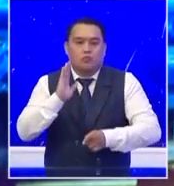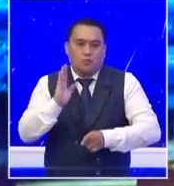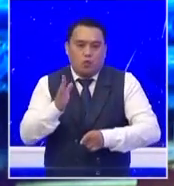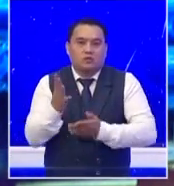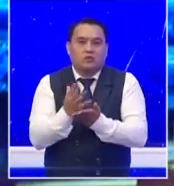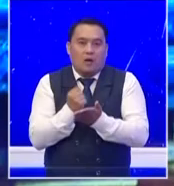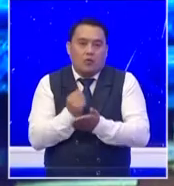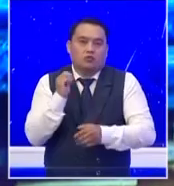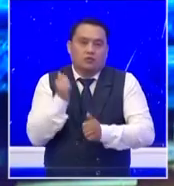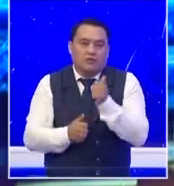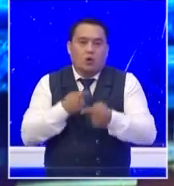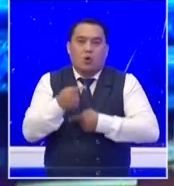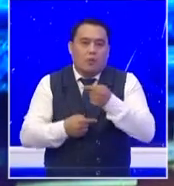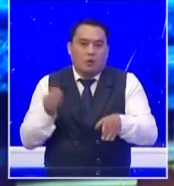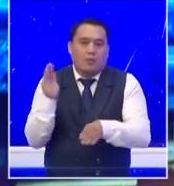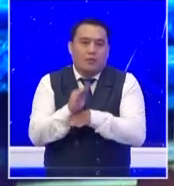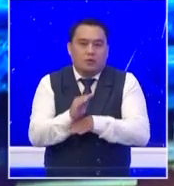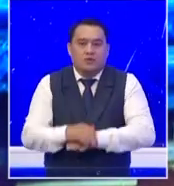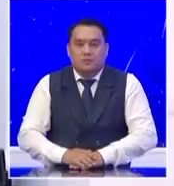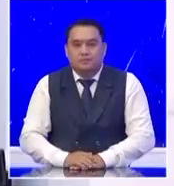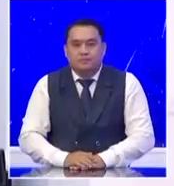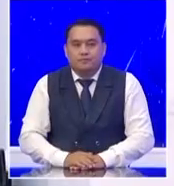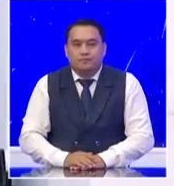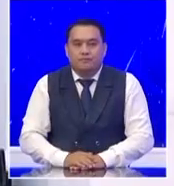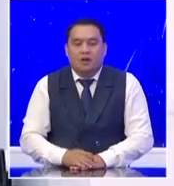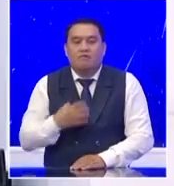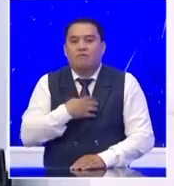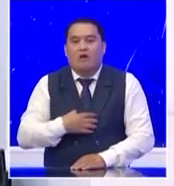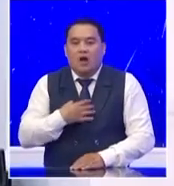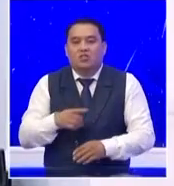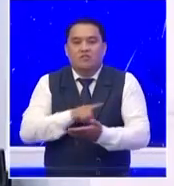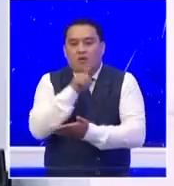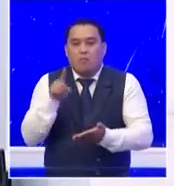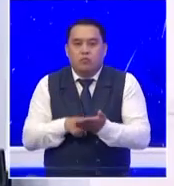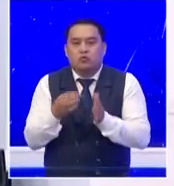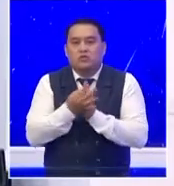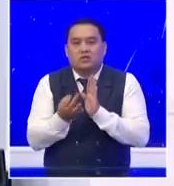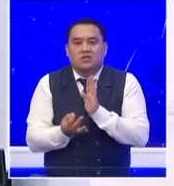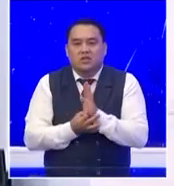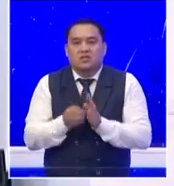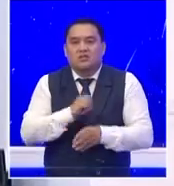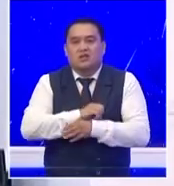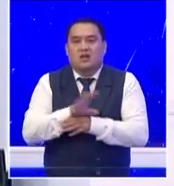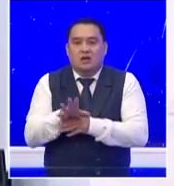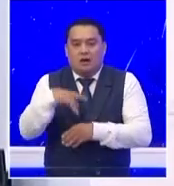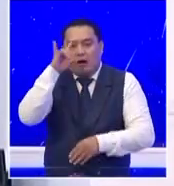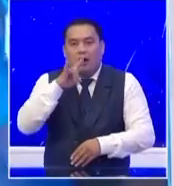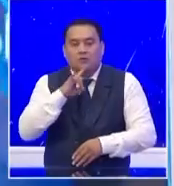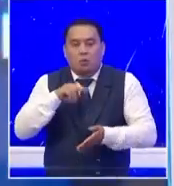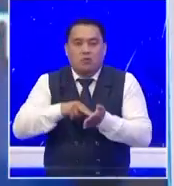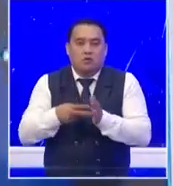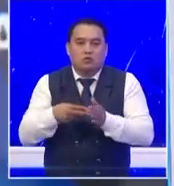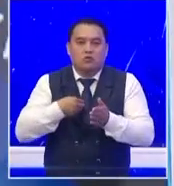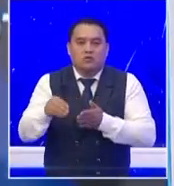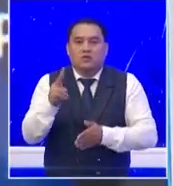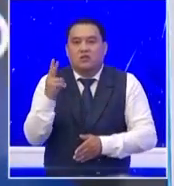а их запас будет регулярно пополняться. Самый актуальный вопрос для населения – это тестирование на COVID-19. В Казахстане для этого планируют